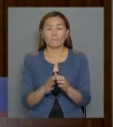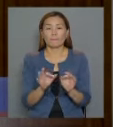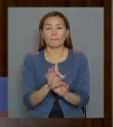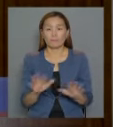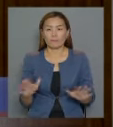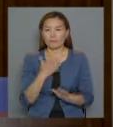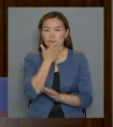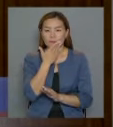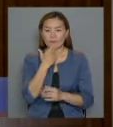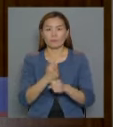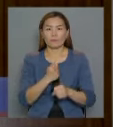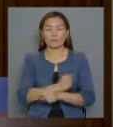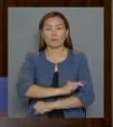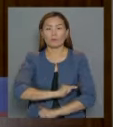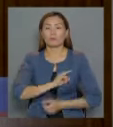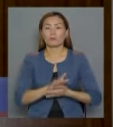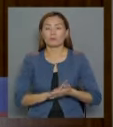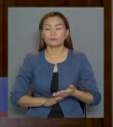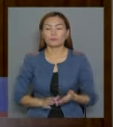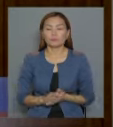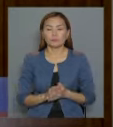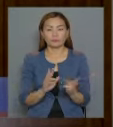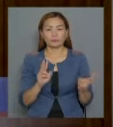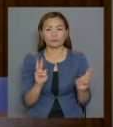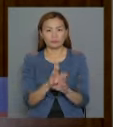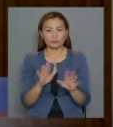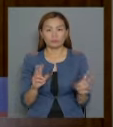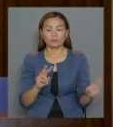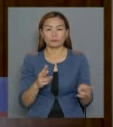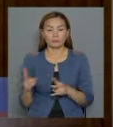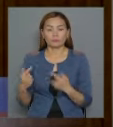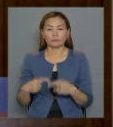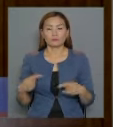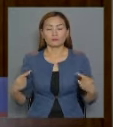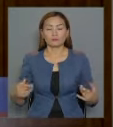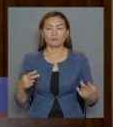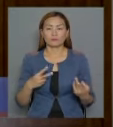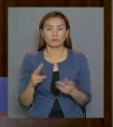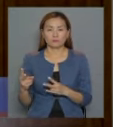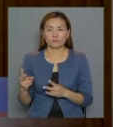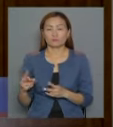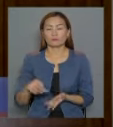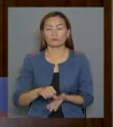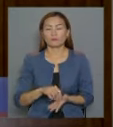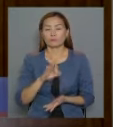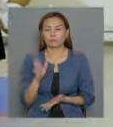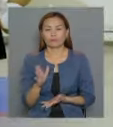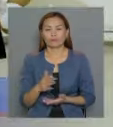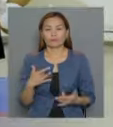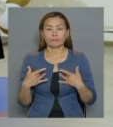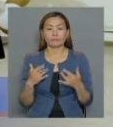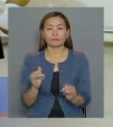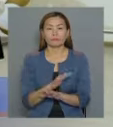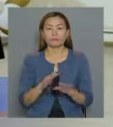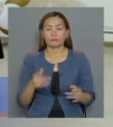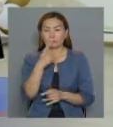поэзиялық композициялық бар, одан кейін әндеріміз бар, әртүрлі билеріміз бар, сахналық қойылымдарымыз бар. Концерттік